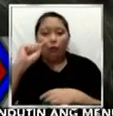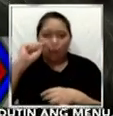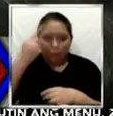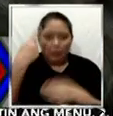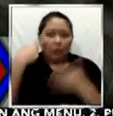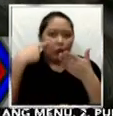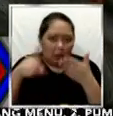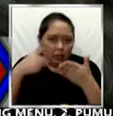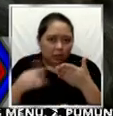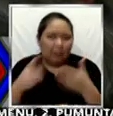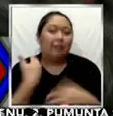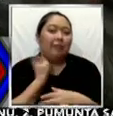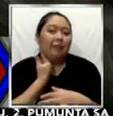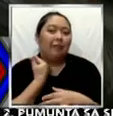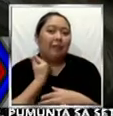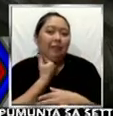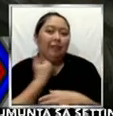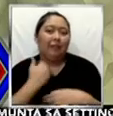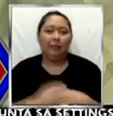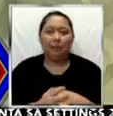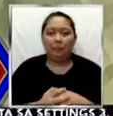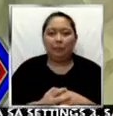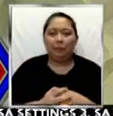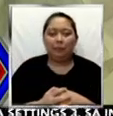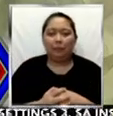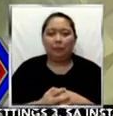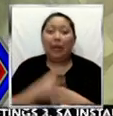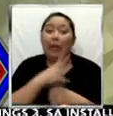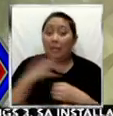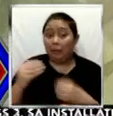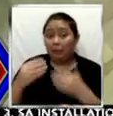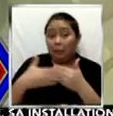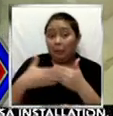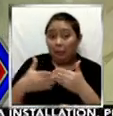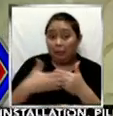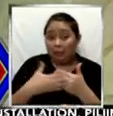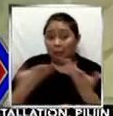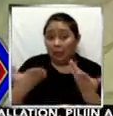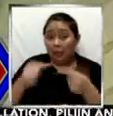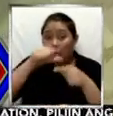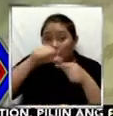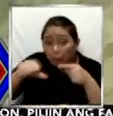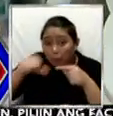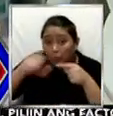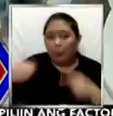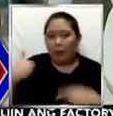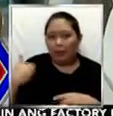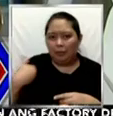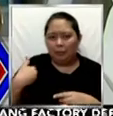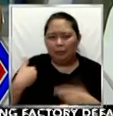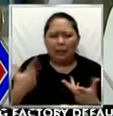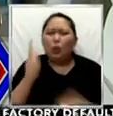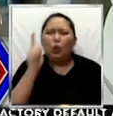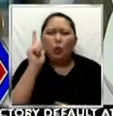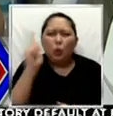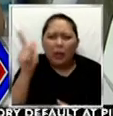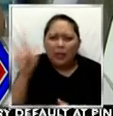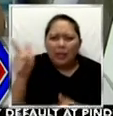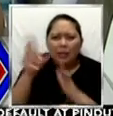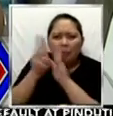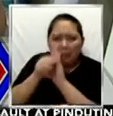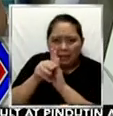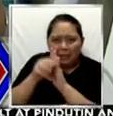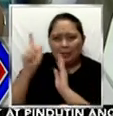Inabot ng 20 minuto ang pagtutuli. Aabot sa 15 hanggang 20 bata ang tinutuli sa Carmona araw-araw simula April 1